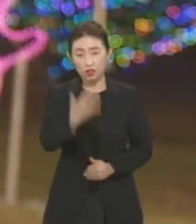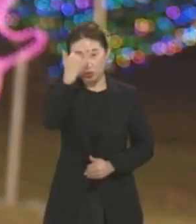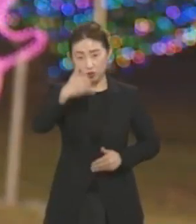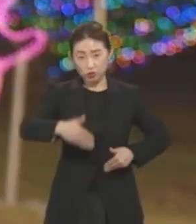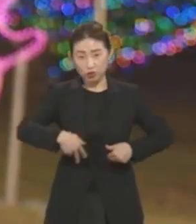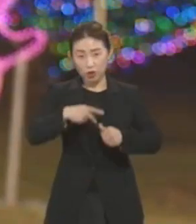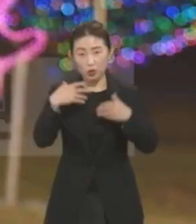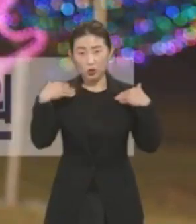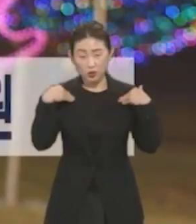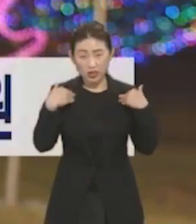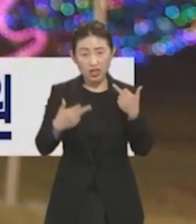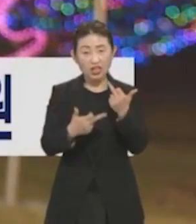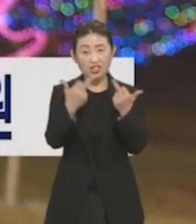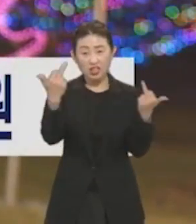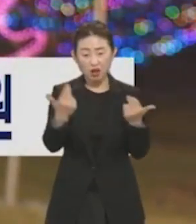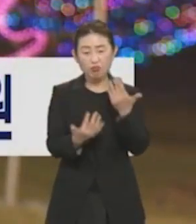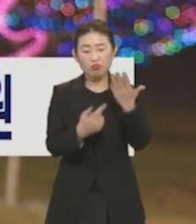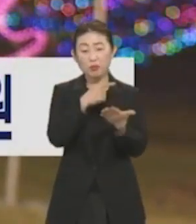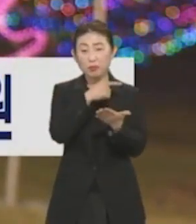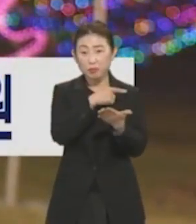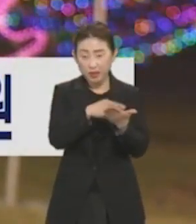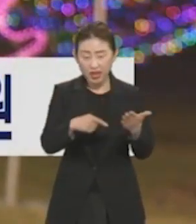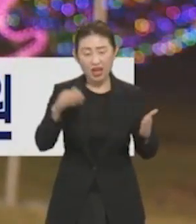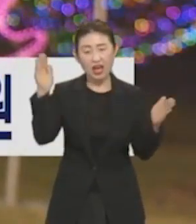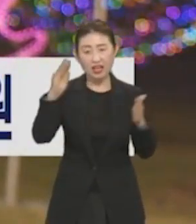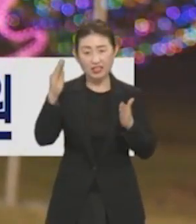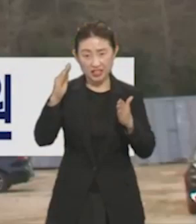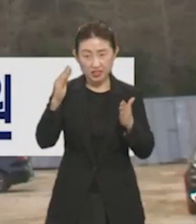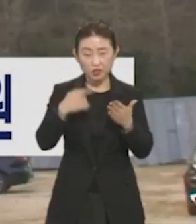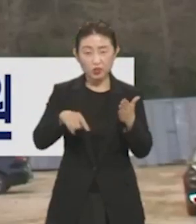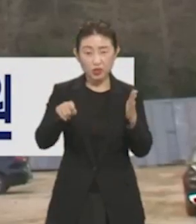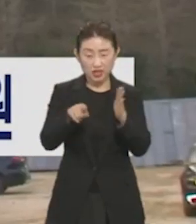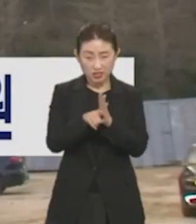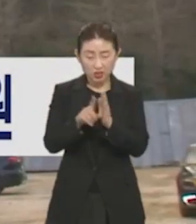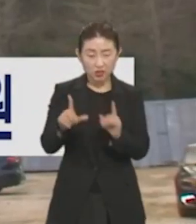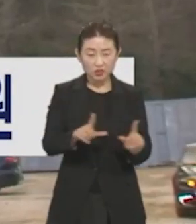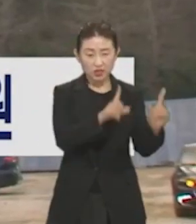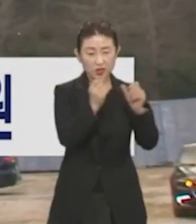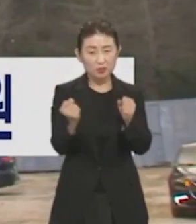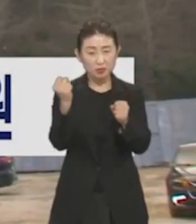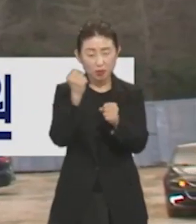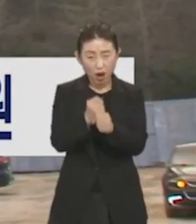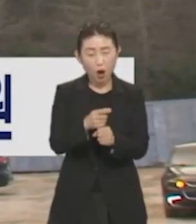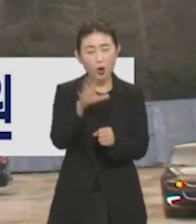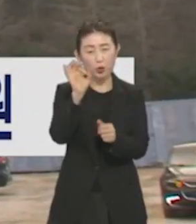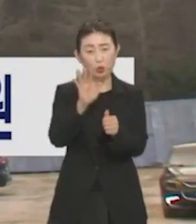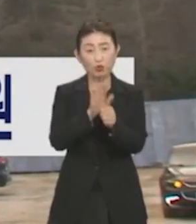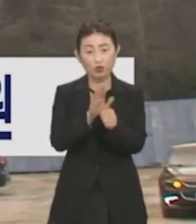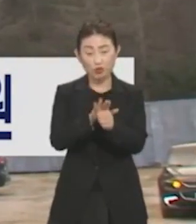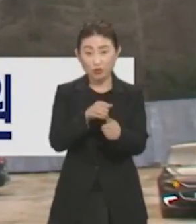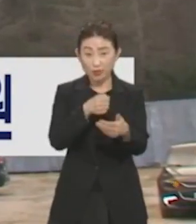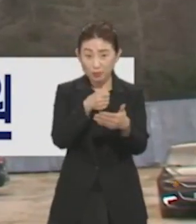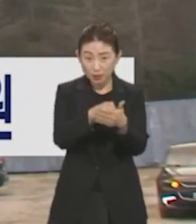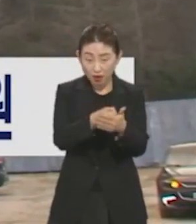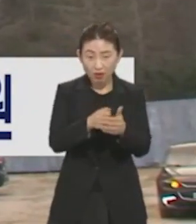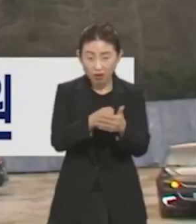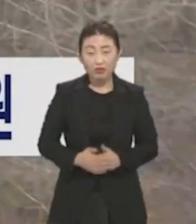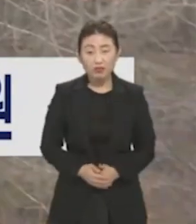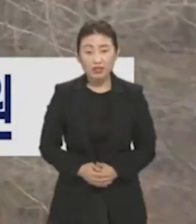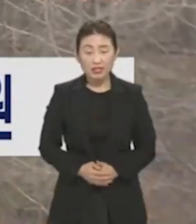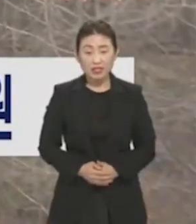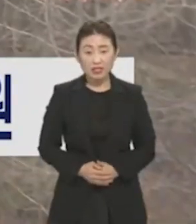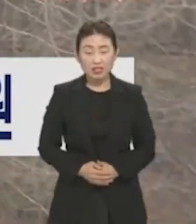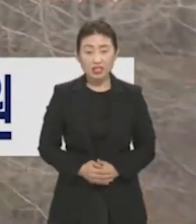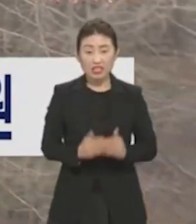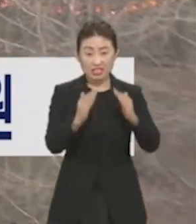충남교육청은 산불 피해를 본 학생들의 일상 회복을 위해 심리 상담과 긴급 복지 자금을 지원하기로 했습니다. 우선